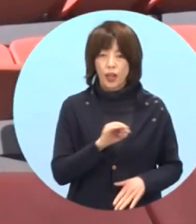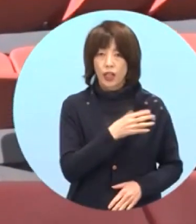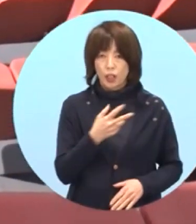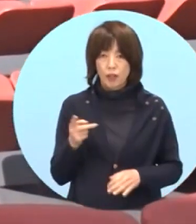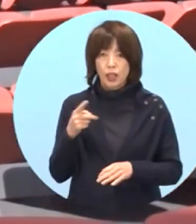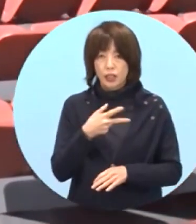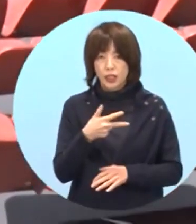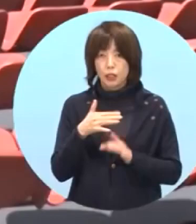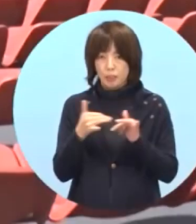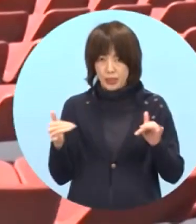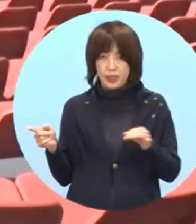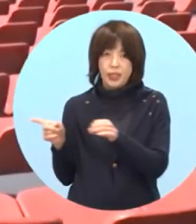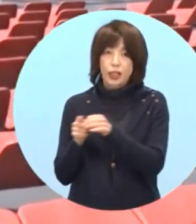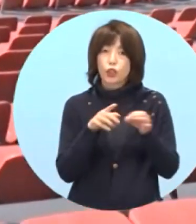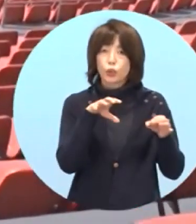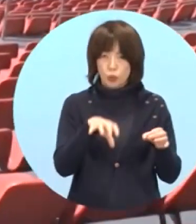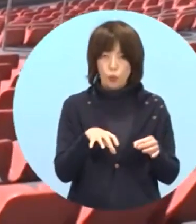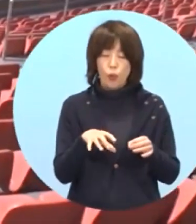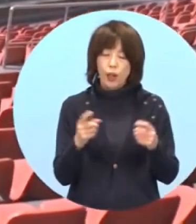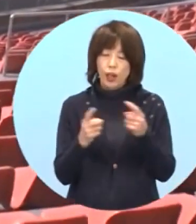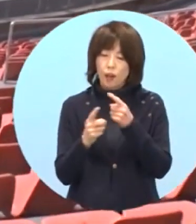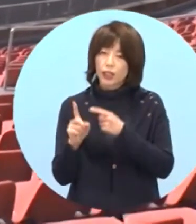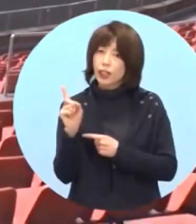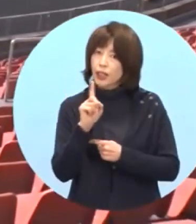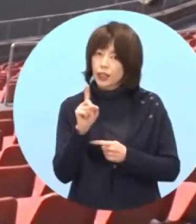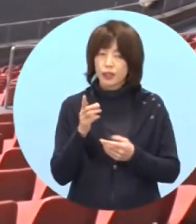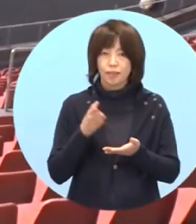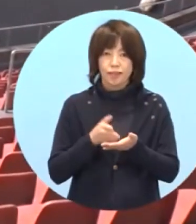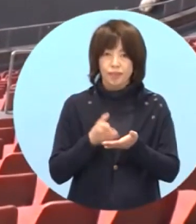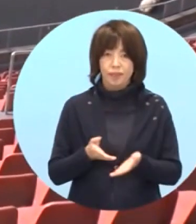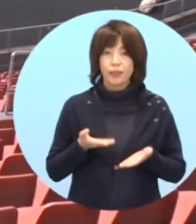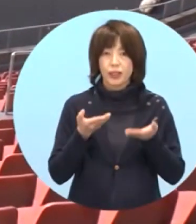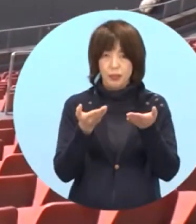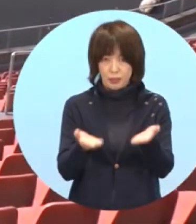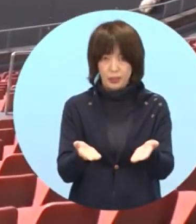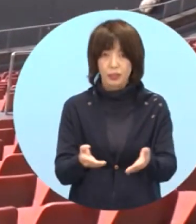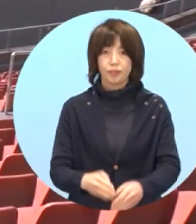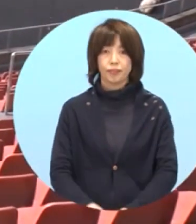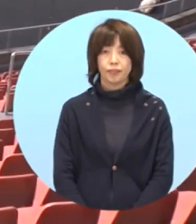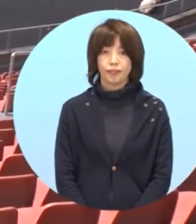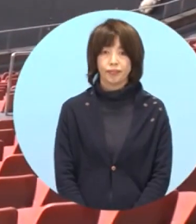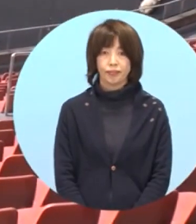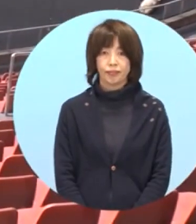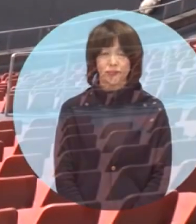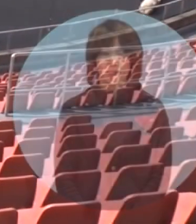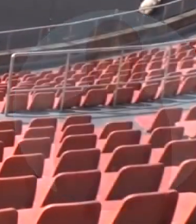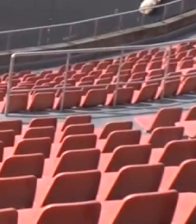民野球場のリニューアルポイントを詳しくご紹介します。